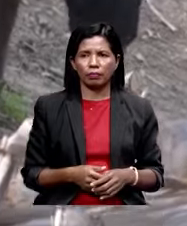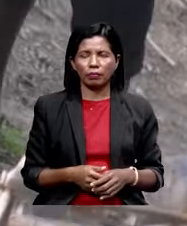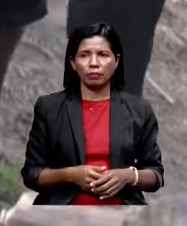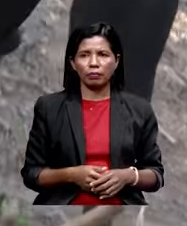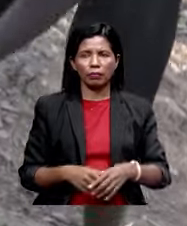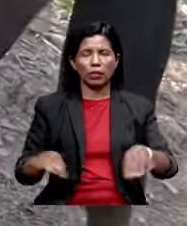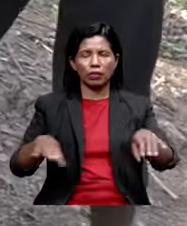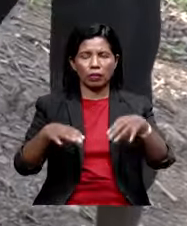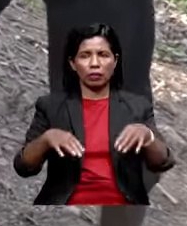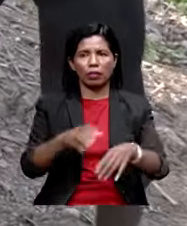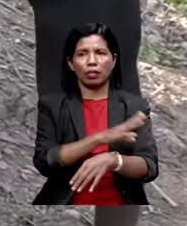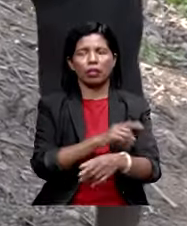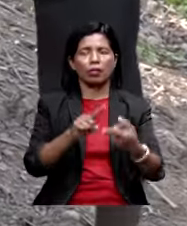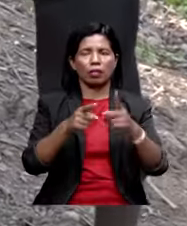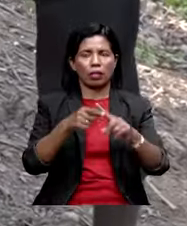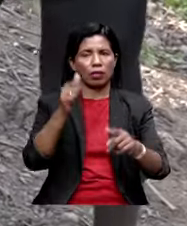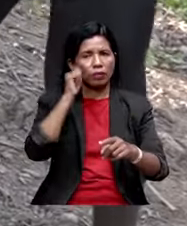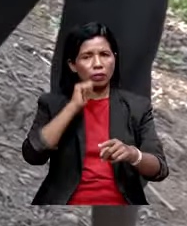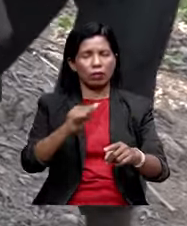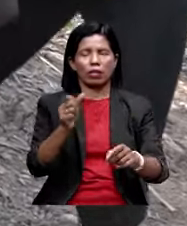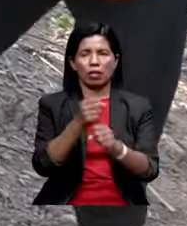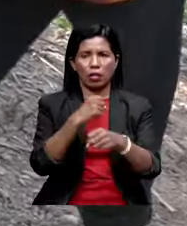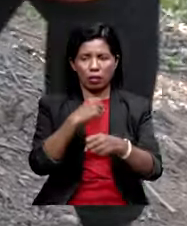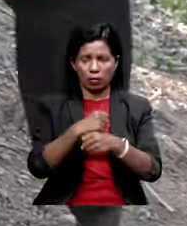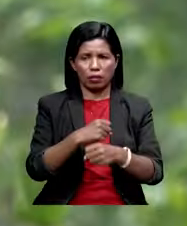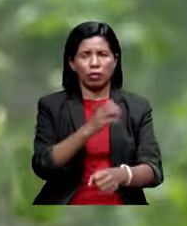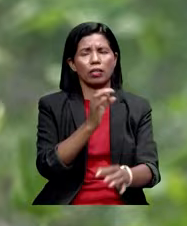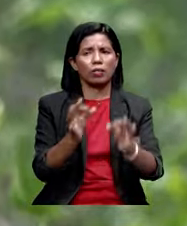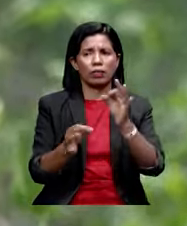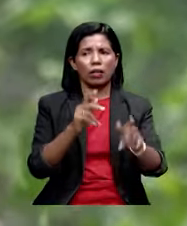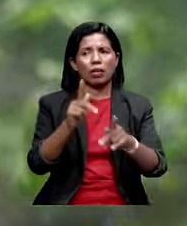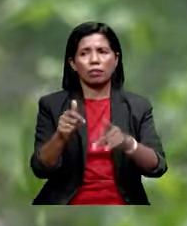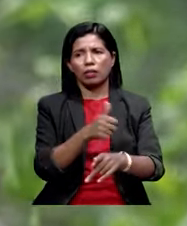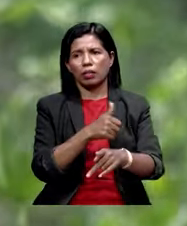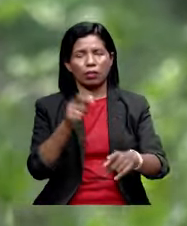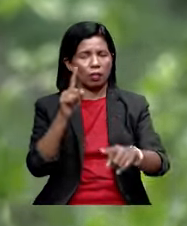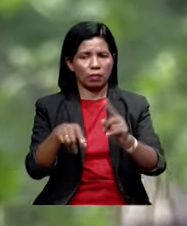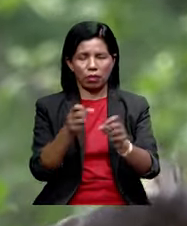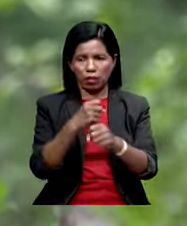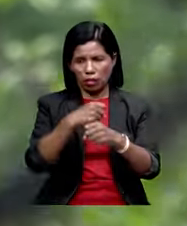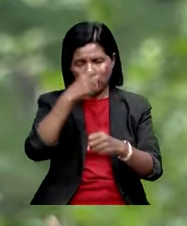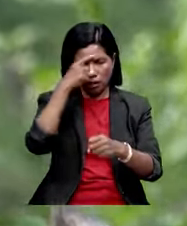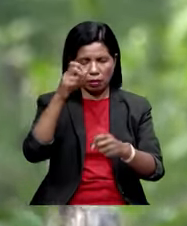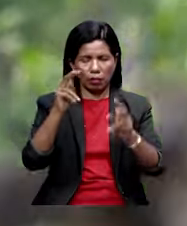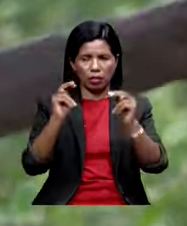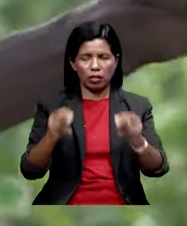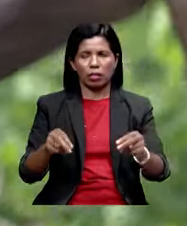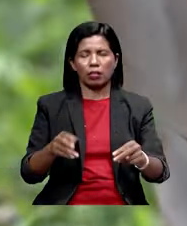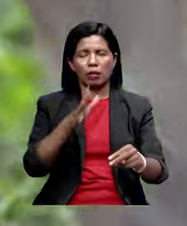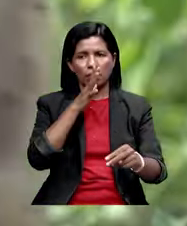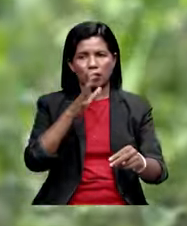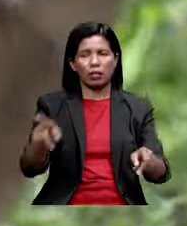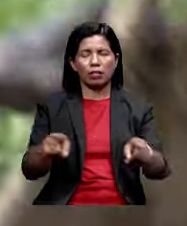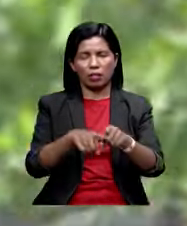Servisu nebe inam feto ne halo todan duni nebe dala ruma ema balu mosla bele halo tambania tenki sai ina no